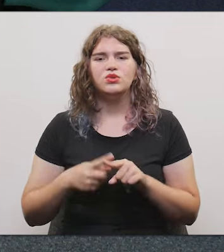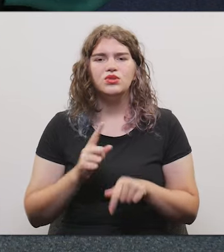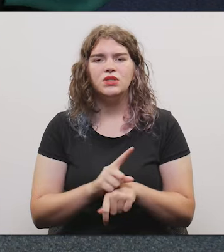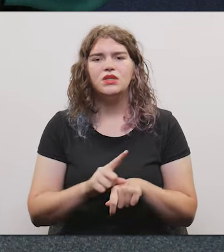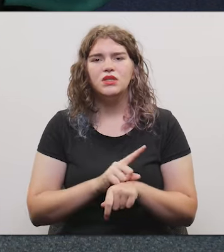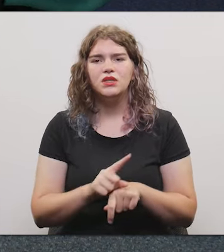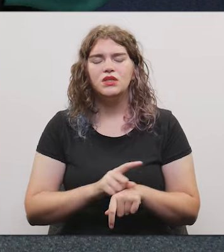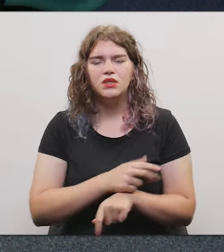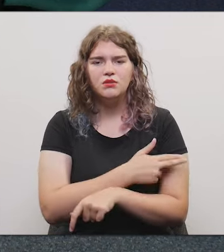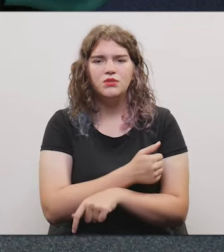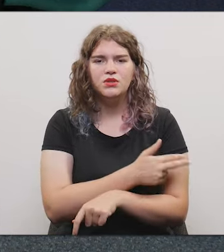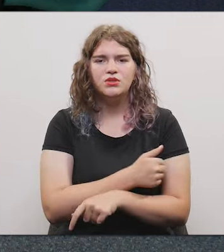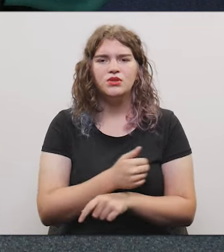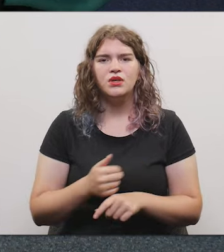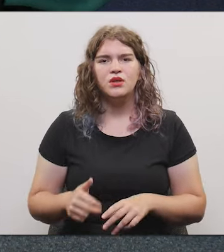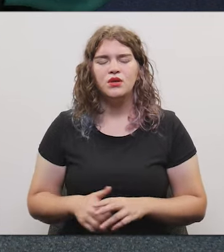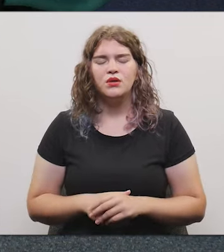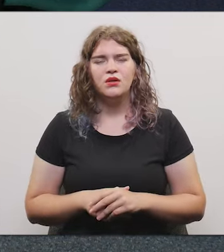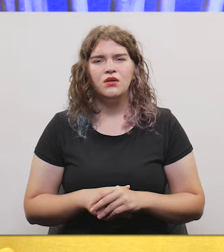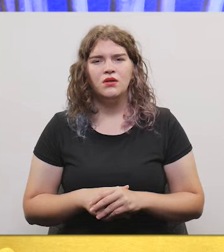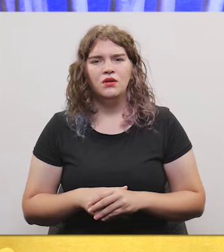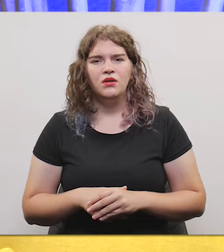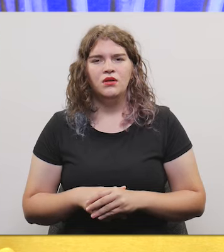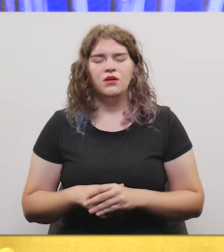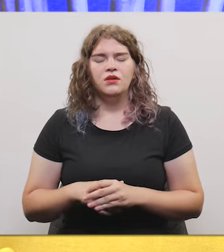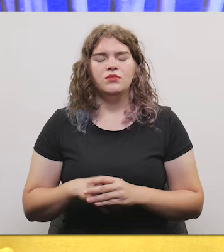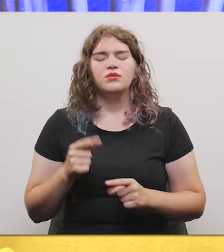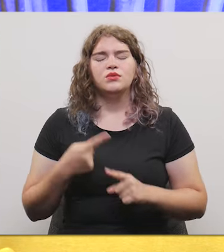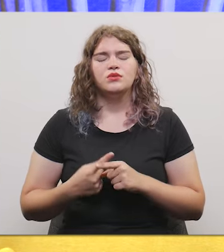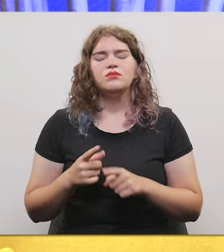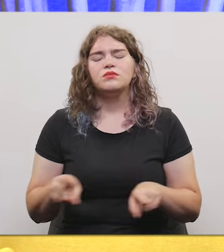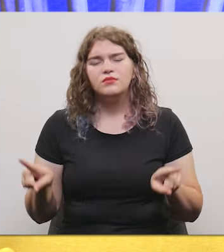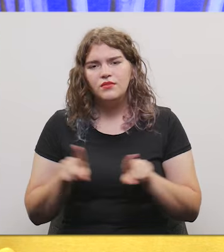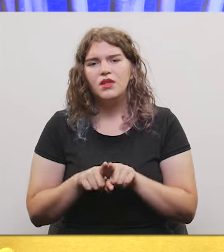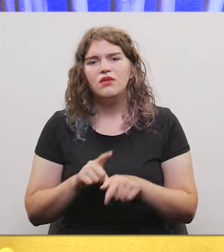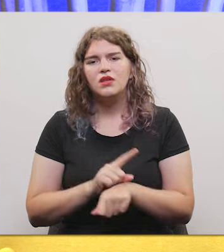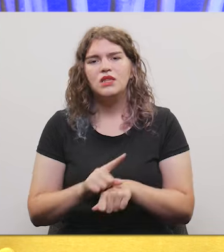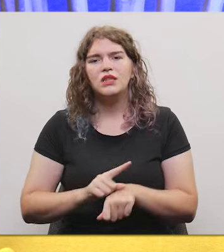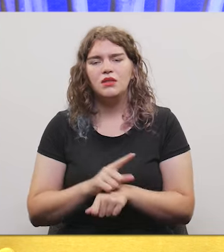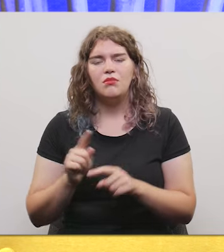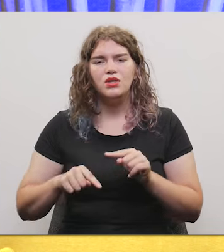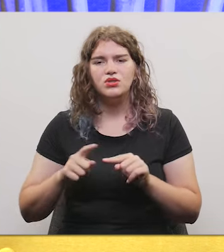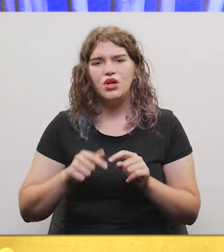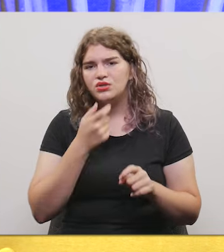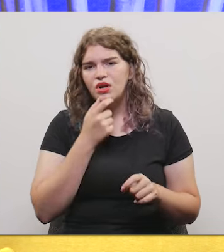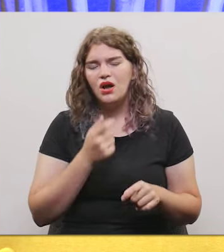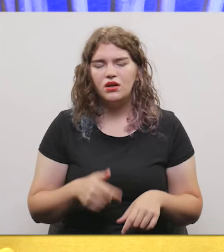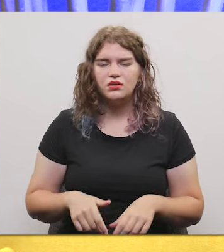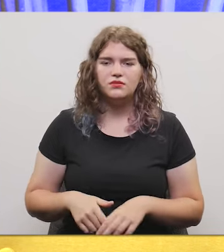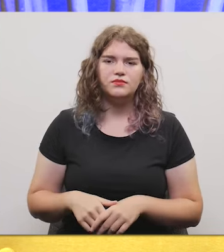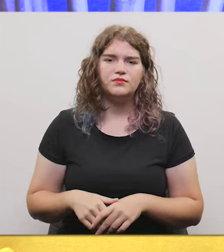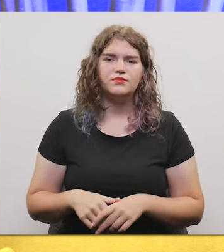în perioada liceului. Și tot în perioada aceea,